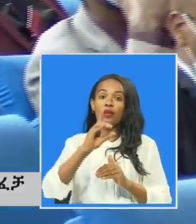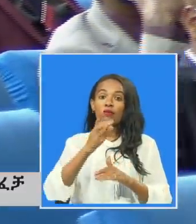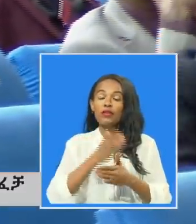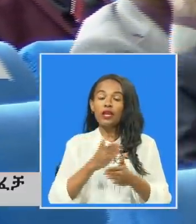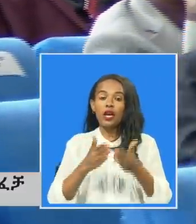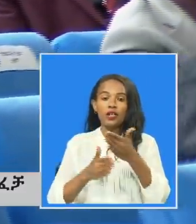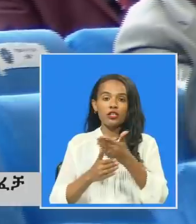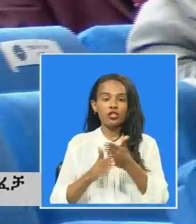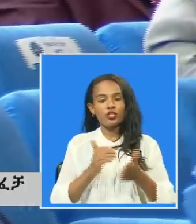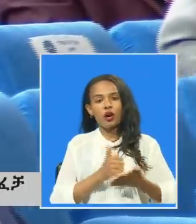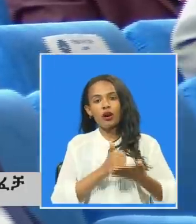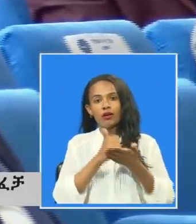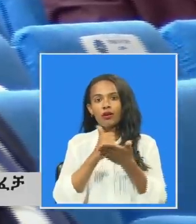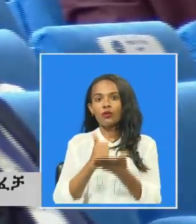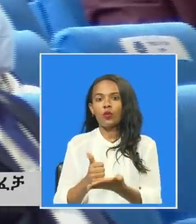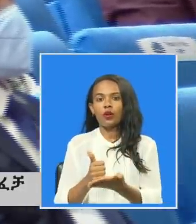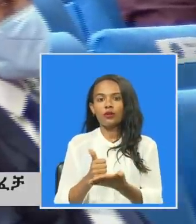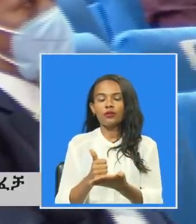ደረጃ ረድቷል።